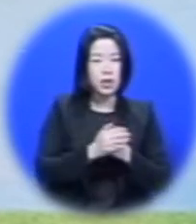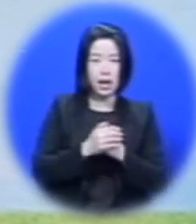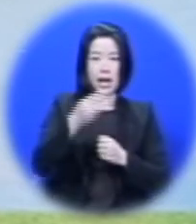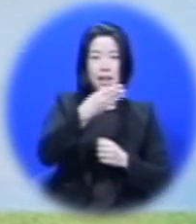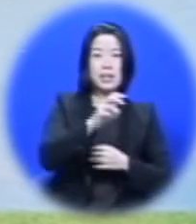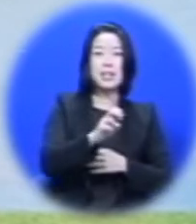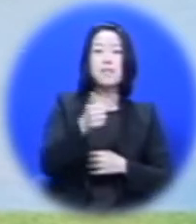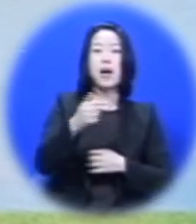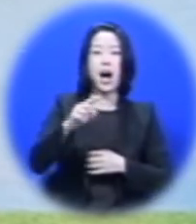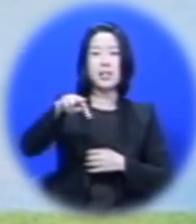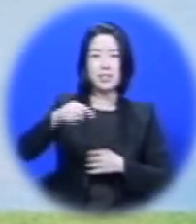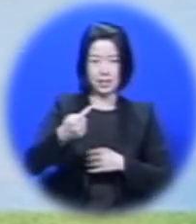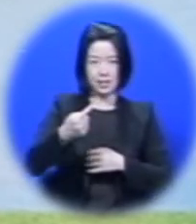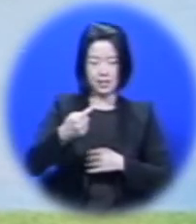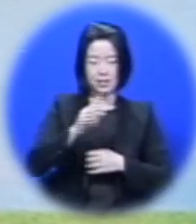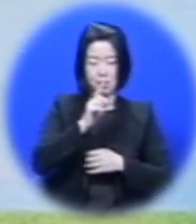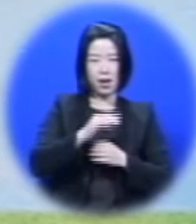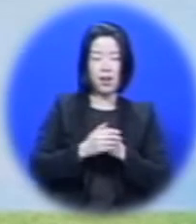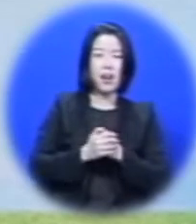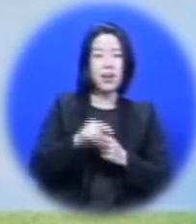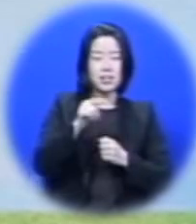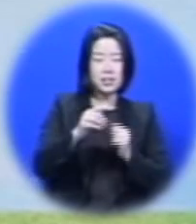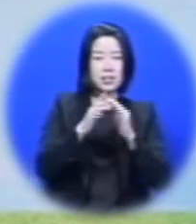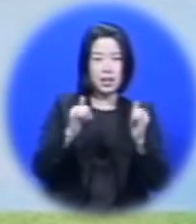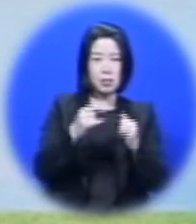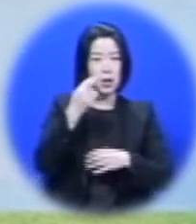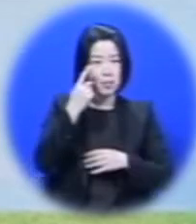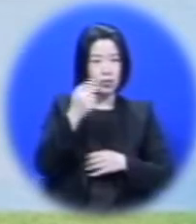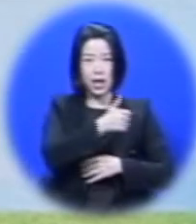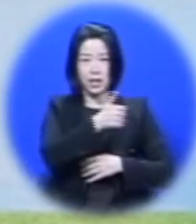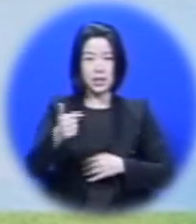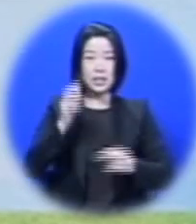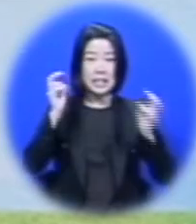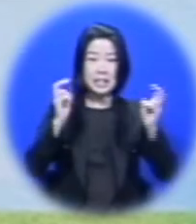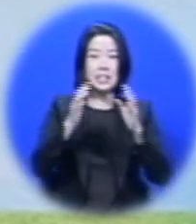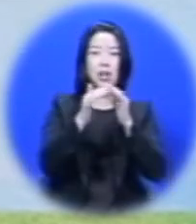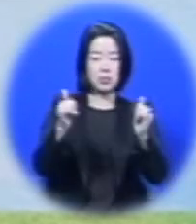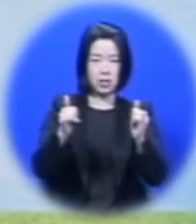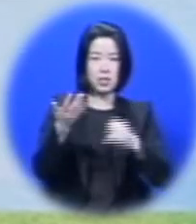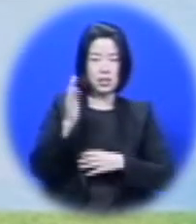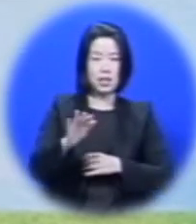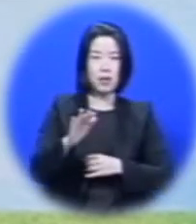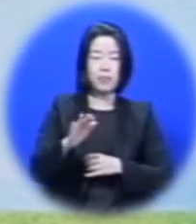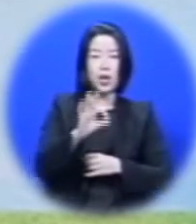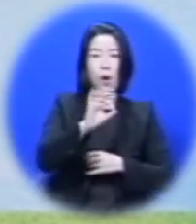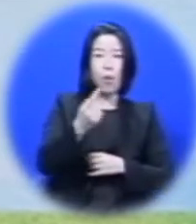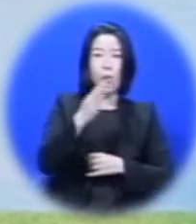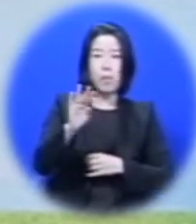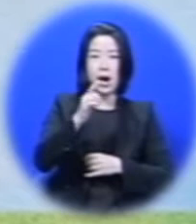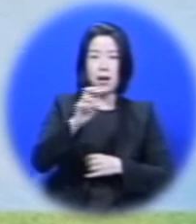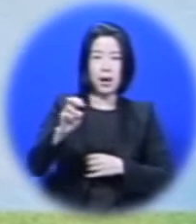팀 하스라는 사람. 그분이 미국의 아주 큰 기업인인데 그런데 오바마